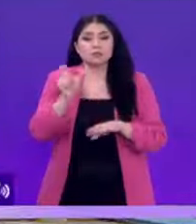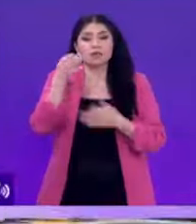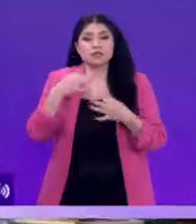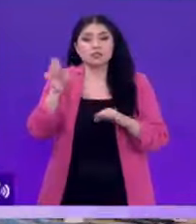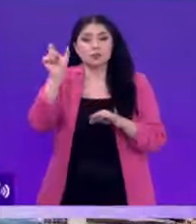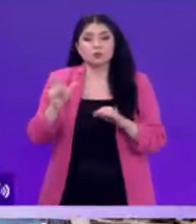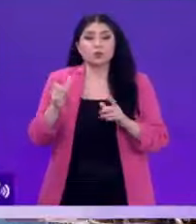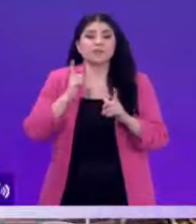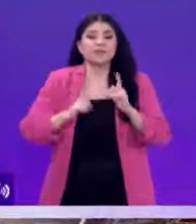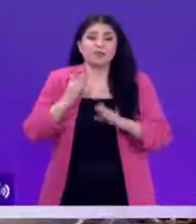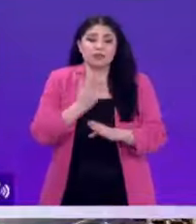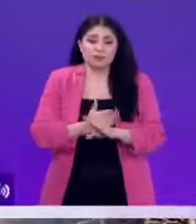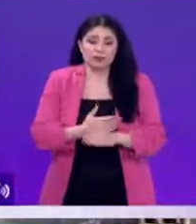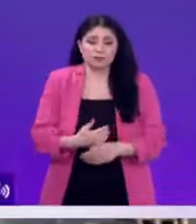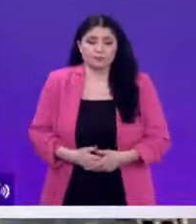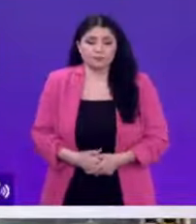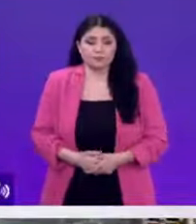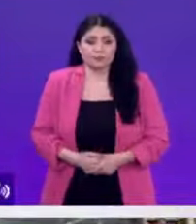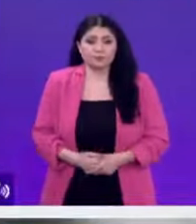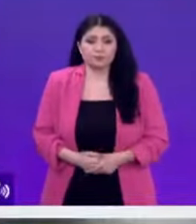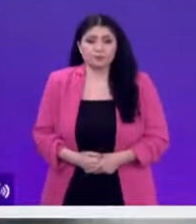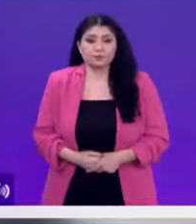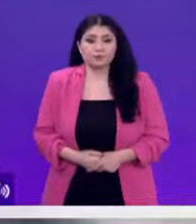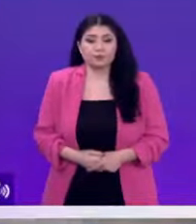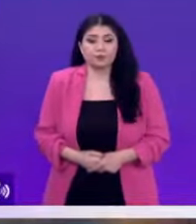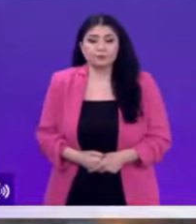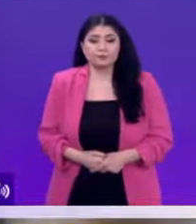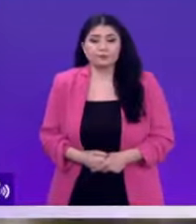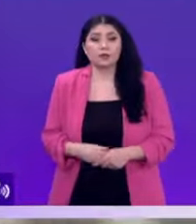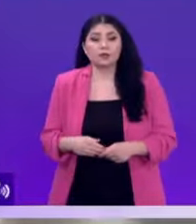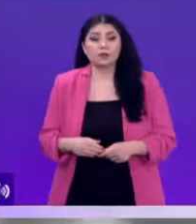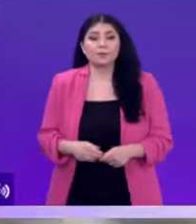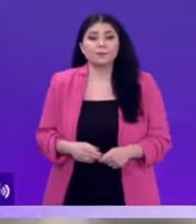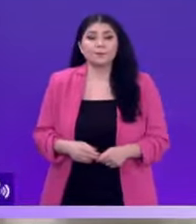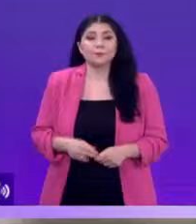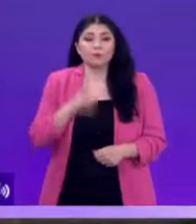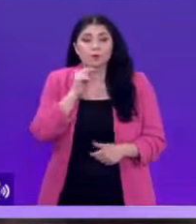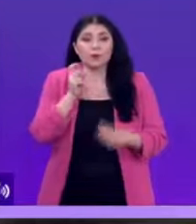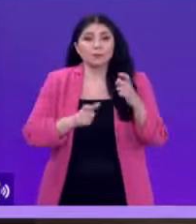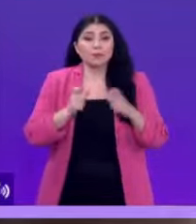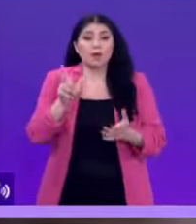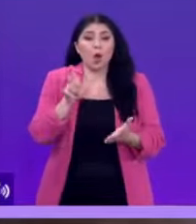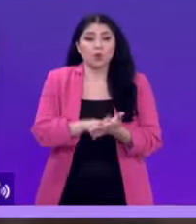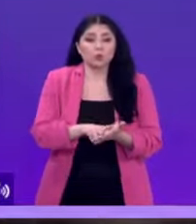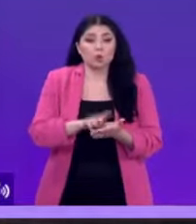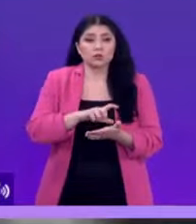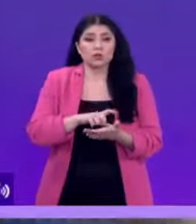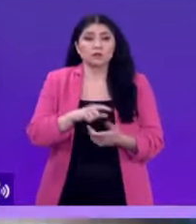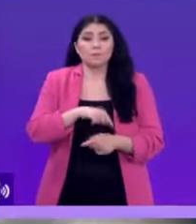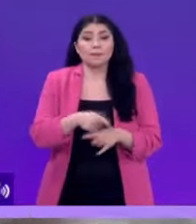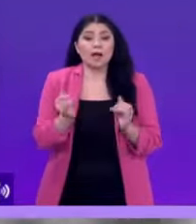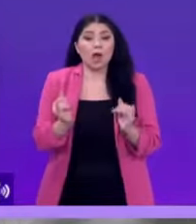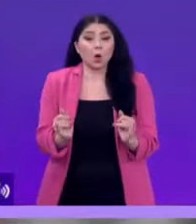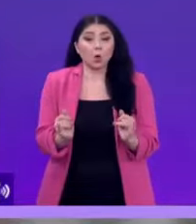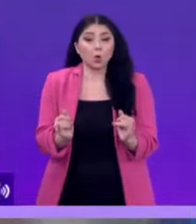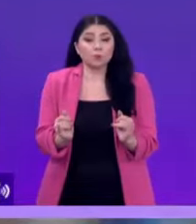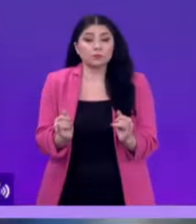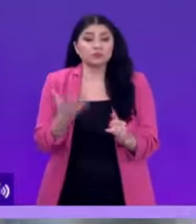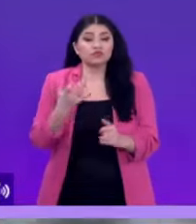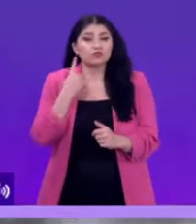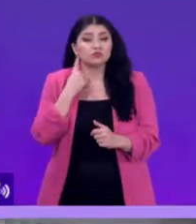Carla, îți mulțumesc. Revenim la Valentin, care este alături de mine în continuare. Vorbeam despre autorizații. Până acum,